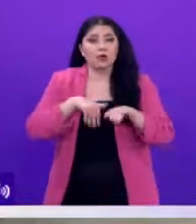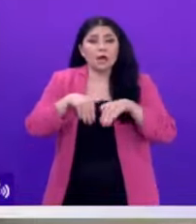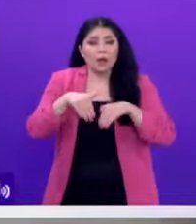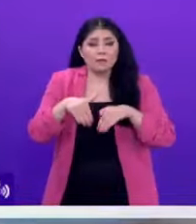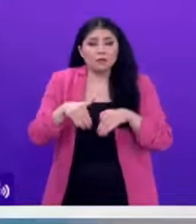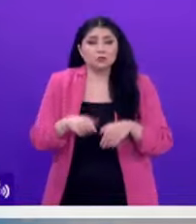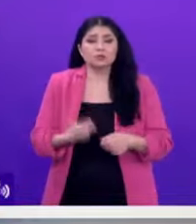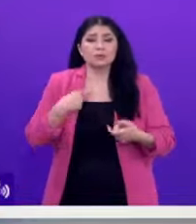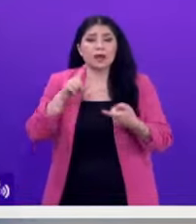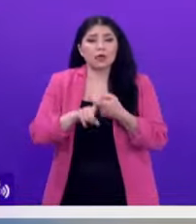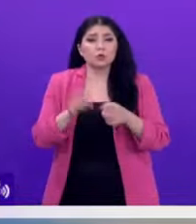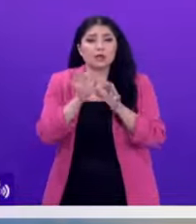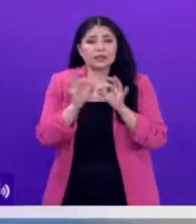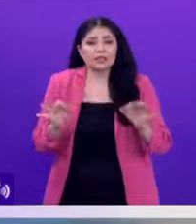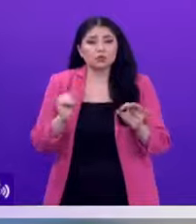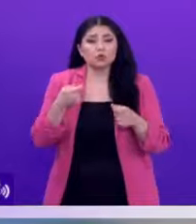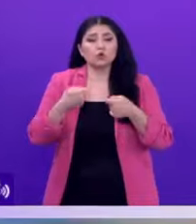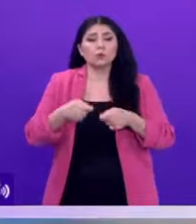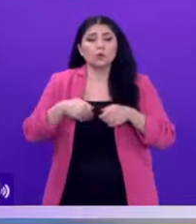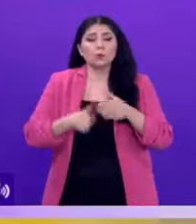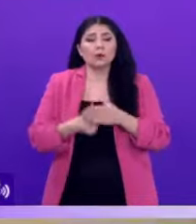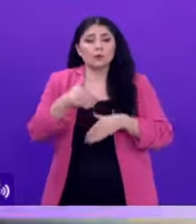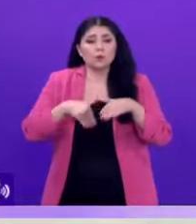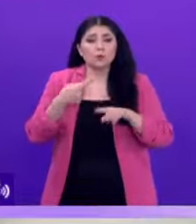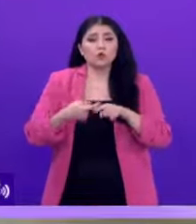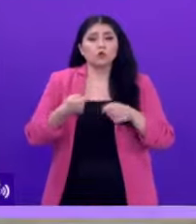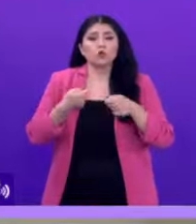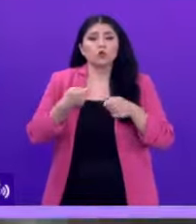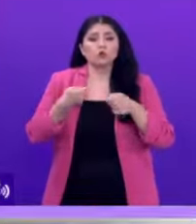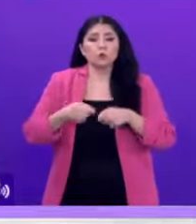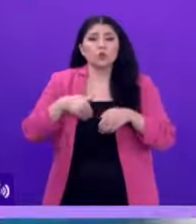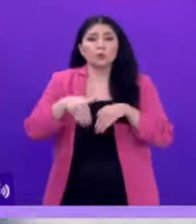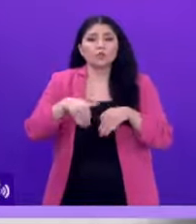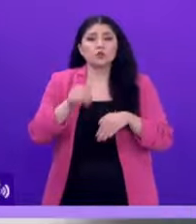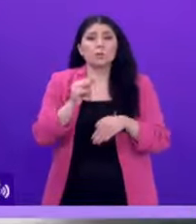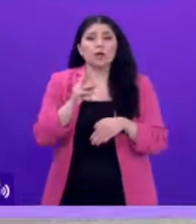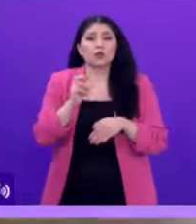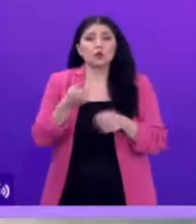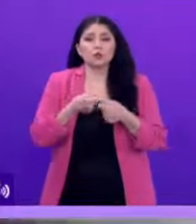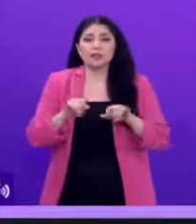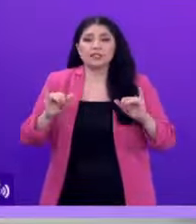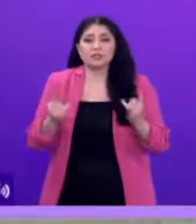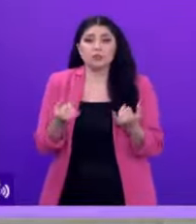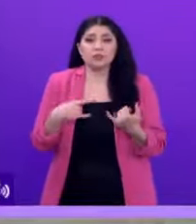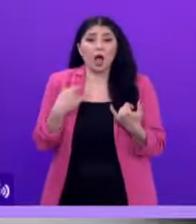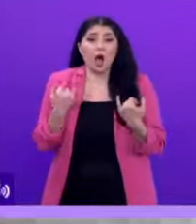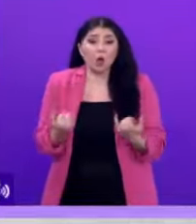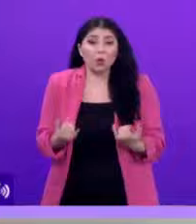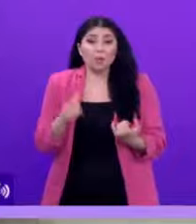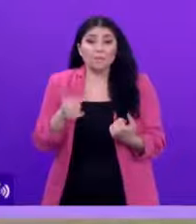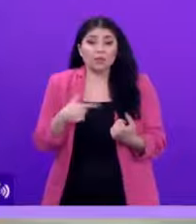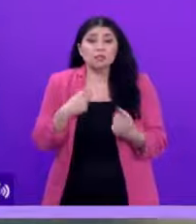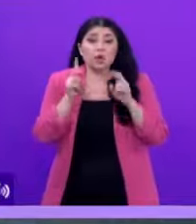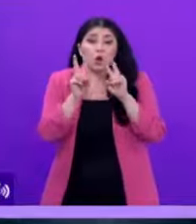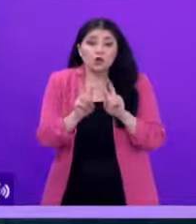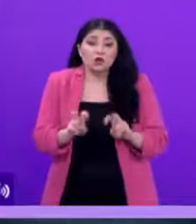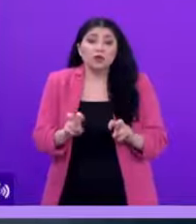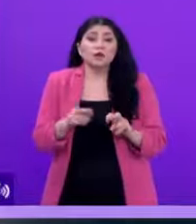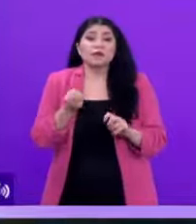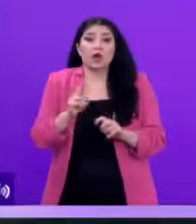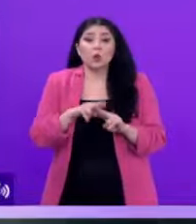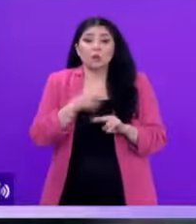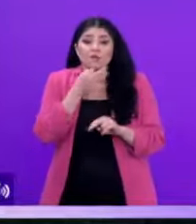suntem în legătură directă și cu domnul prim-ministru și cu domnul ministru Predoiu. Deci toate situațiile la acest moment pot să spun că este sub control, dar cum v-am